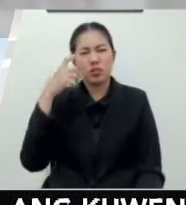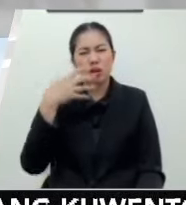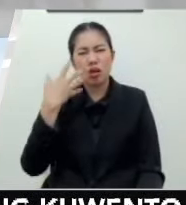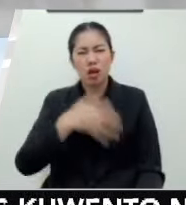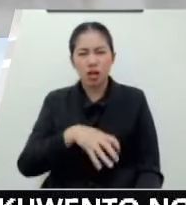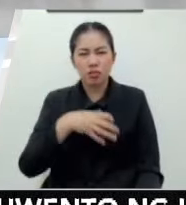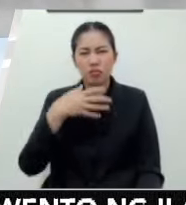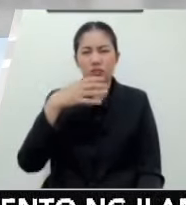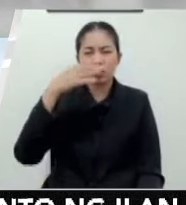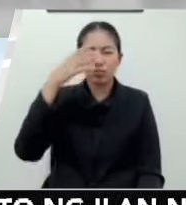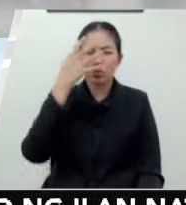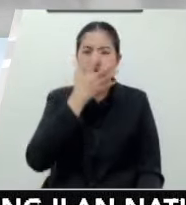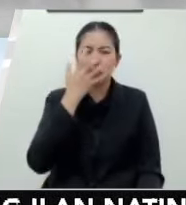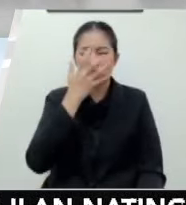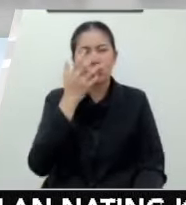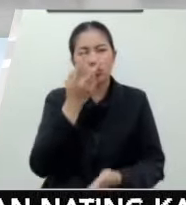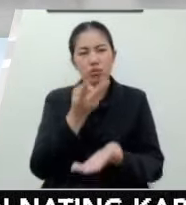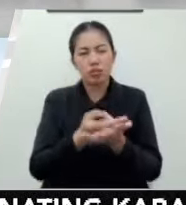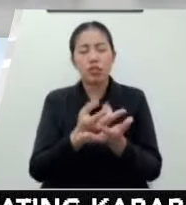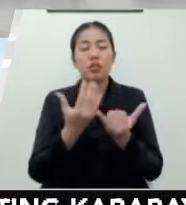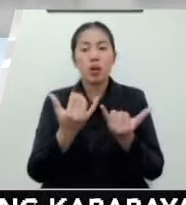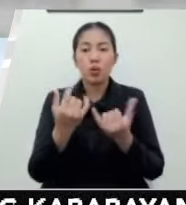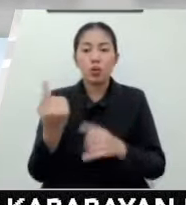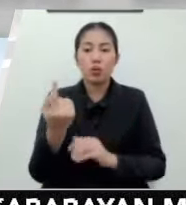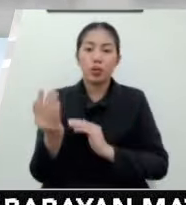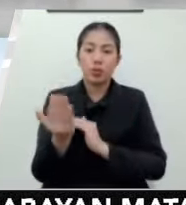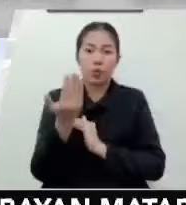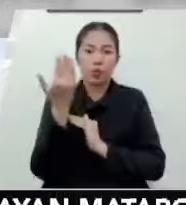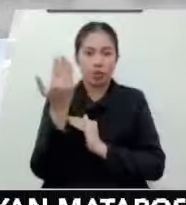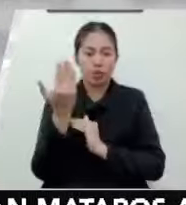doon. Modular distance learning naman sa hapon.